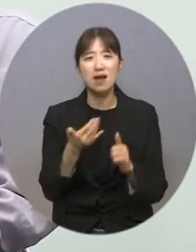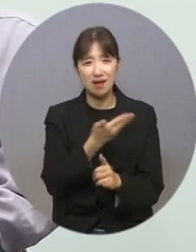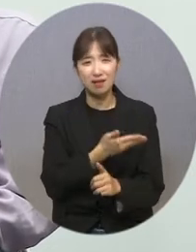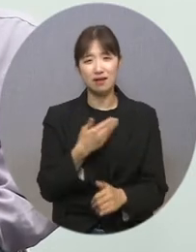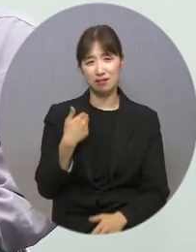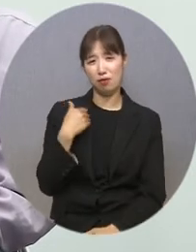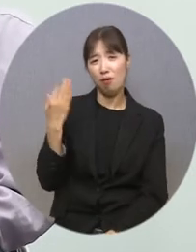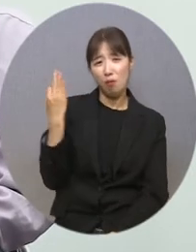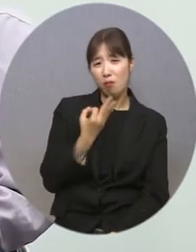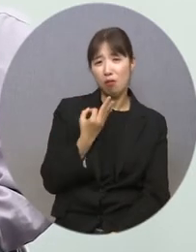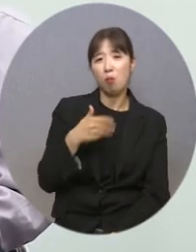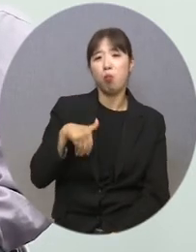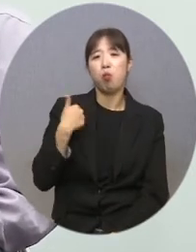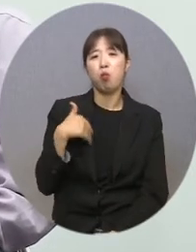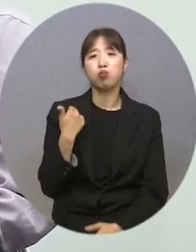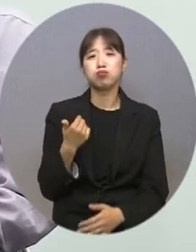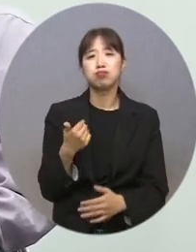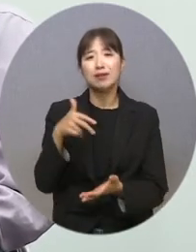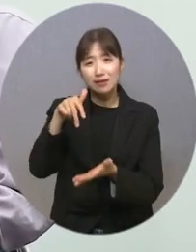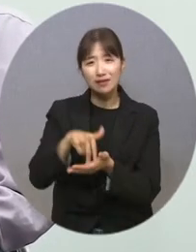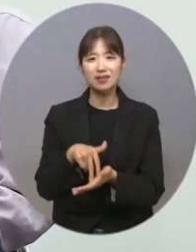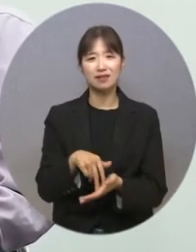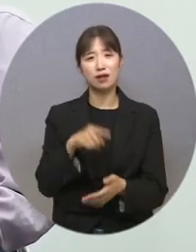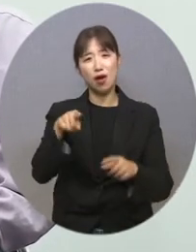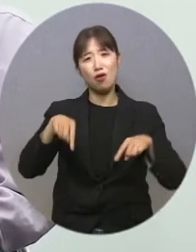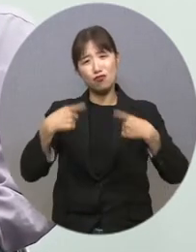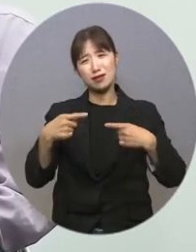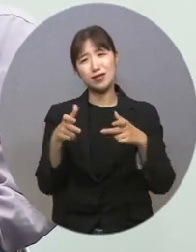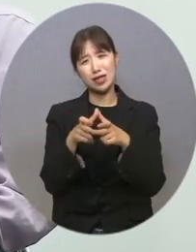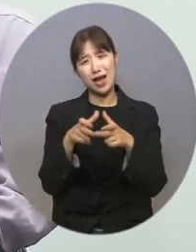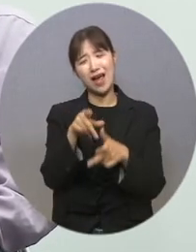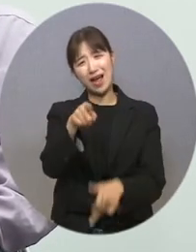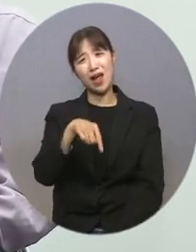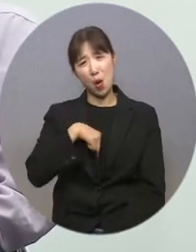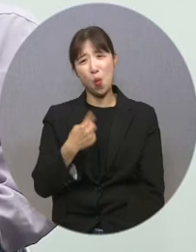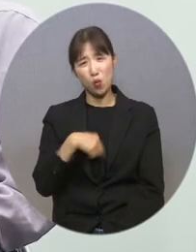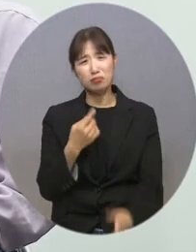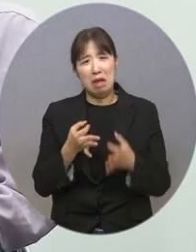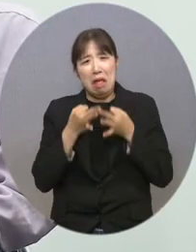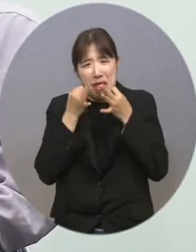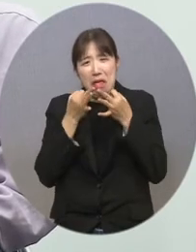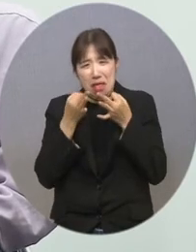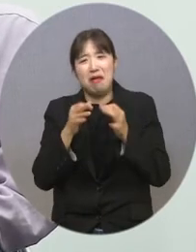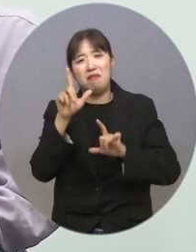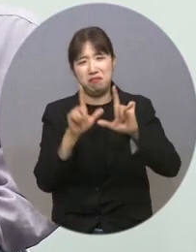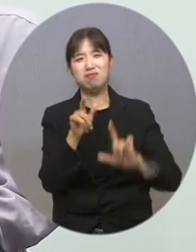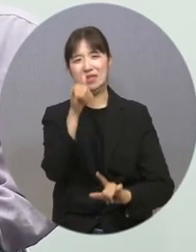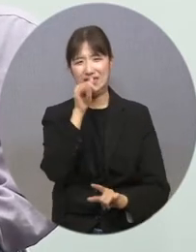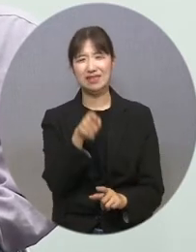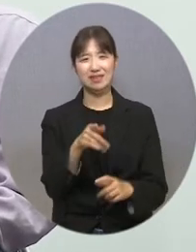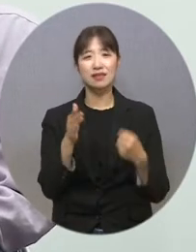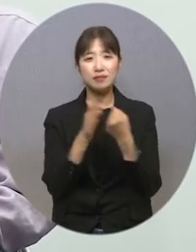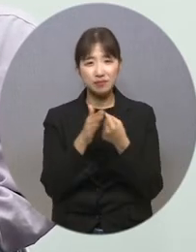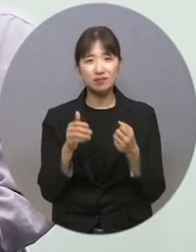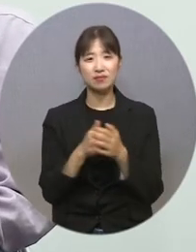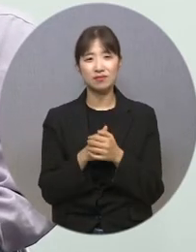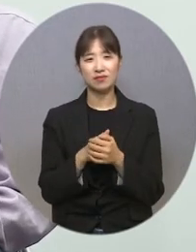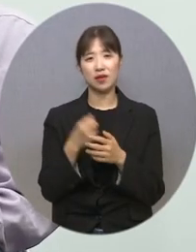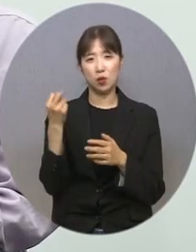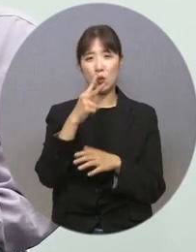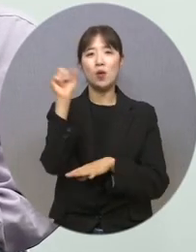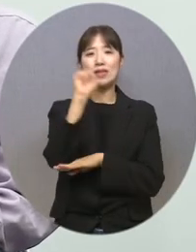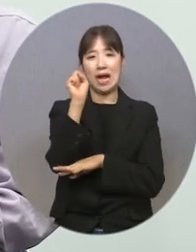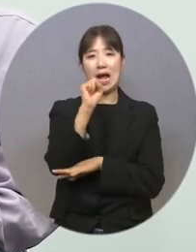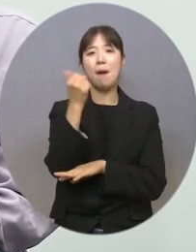분들이 저를 모르는 분들이 저를 볼 때는 휠체어 탄 장애인 혼자 애쓰고 있는 거잖아요 그래서 뭐 차량